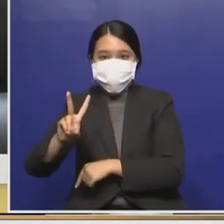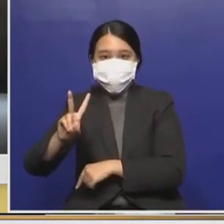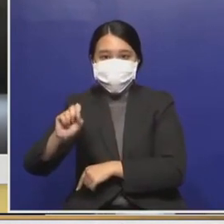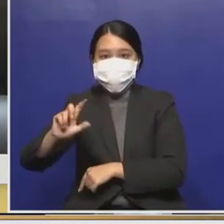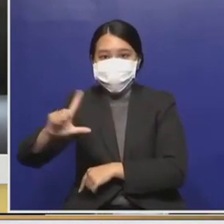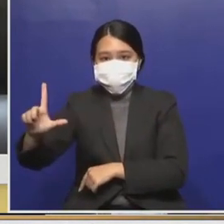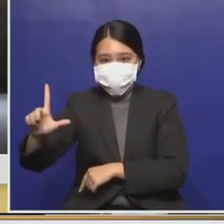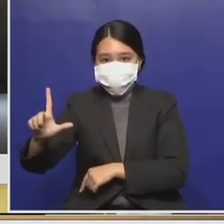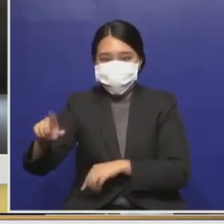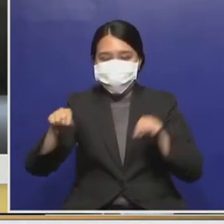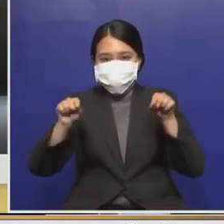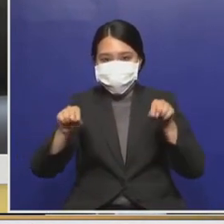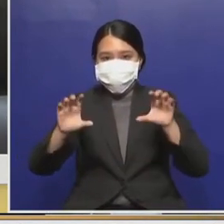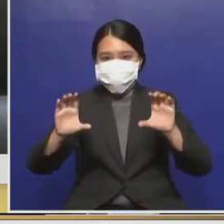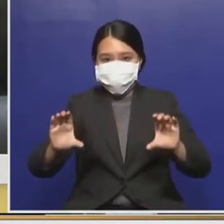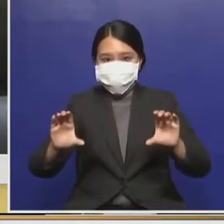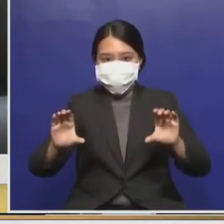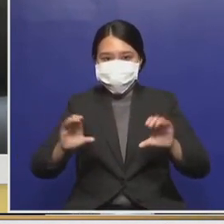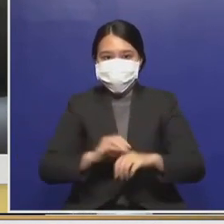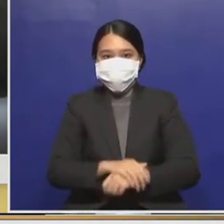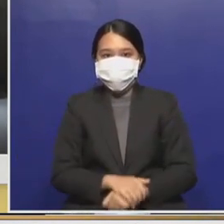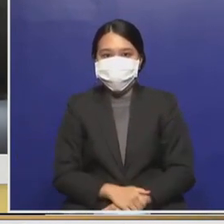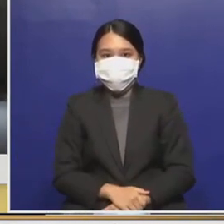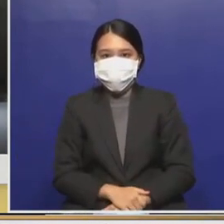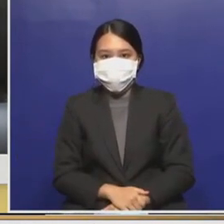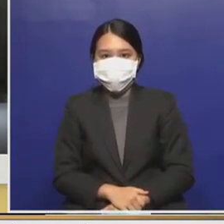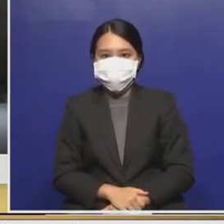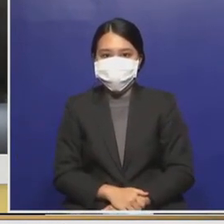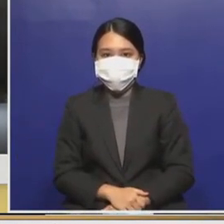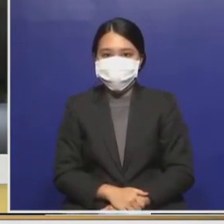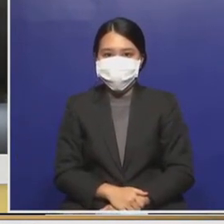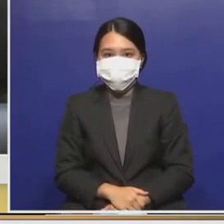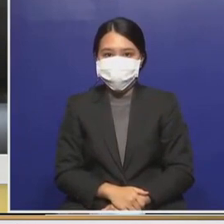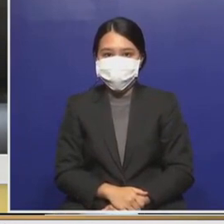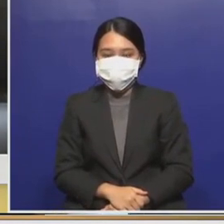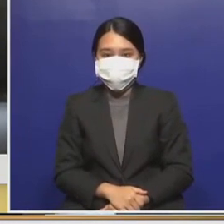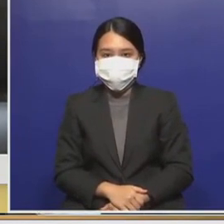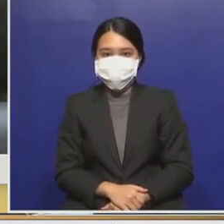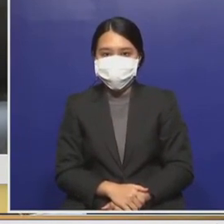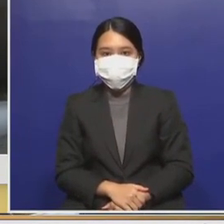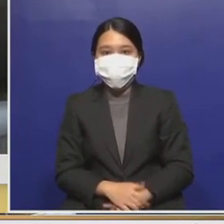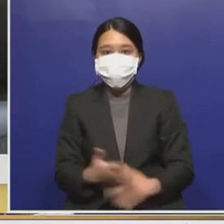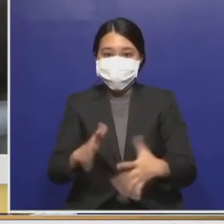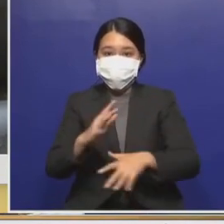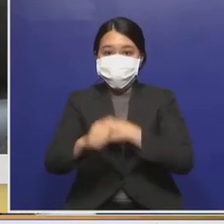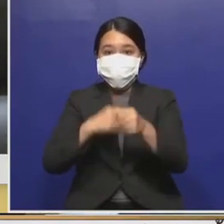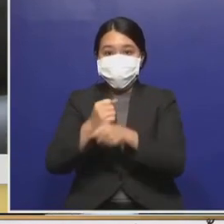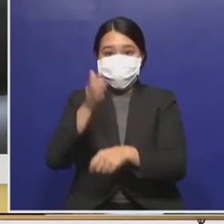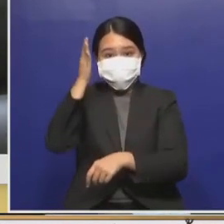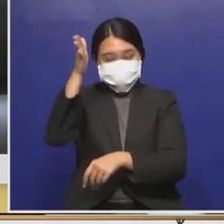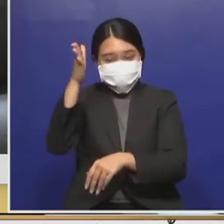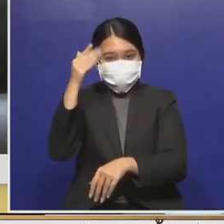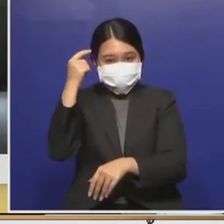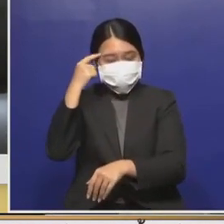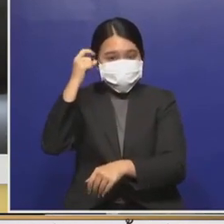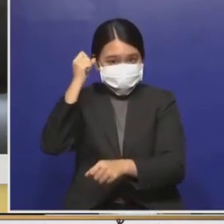แล้วปีหนาทจะตั้งอไเวลากำหนด